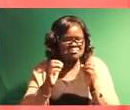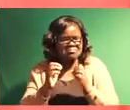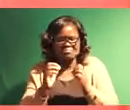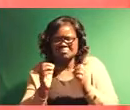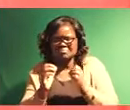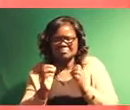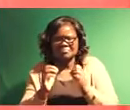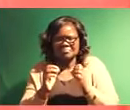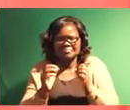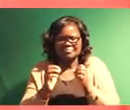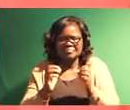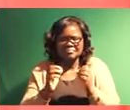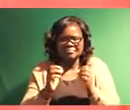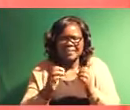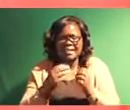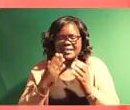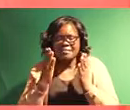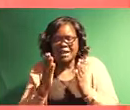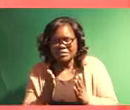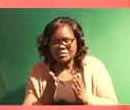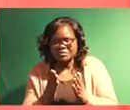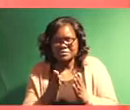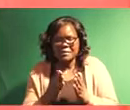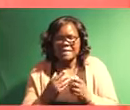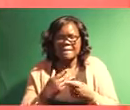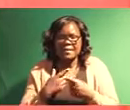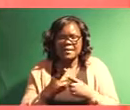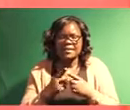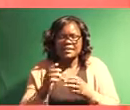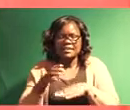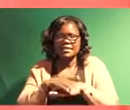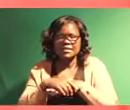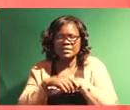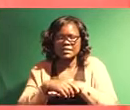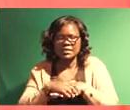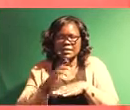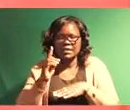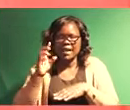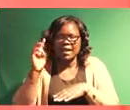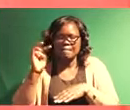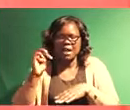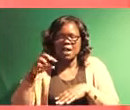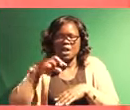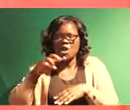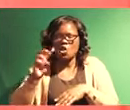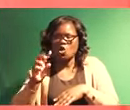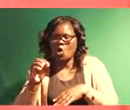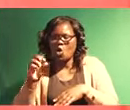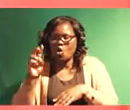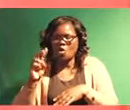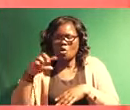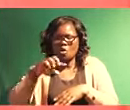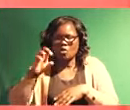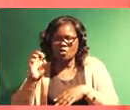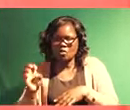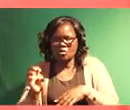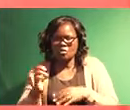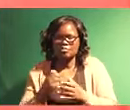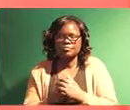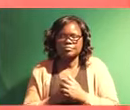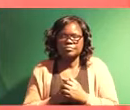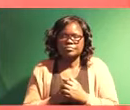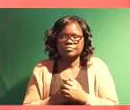mnalia. Kuna mtu na kizungu tunaita demagogue. Sijui kama mlisoma maneno ya